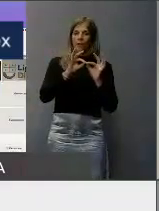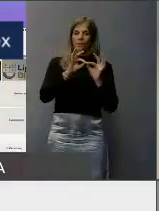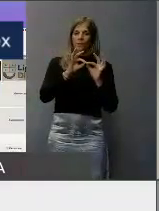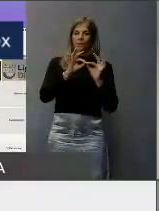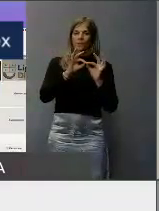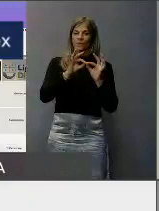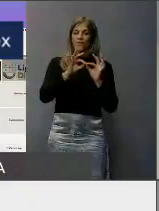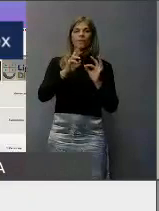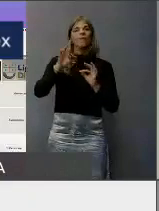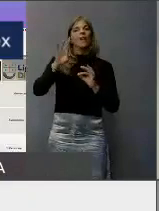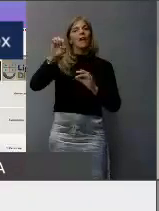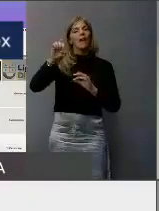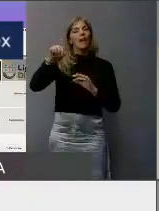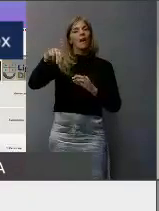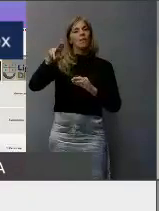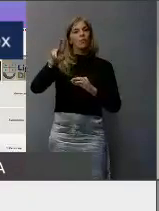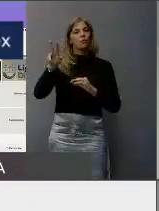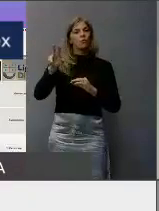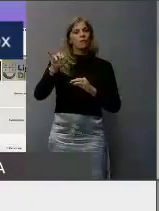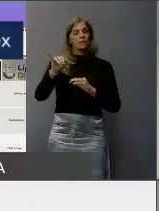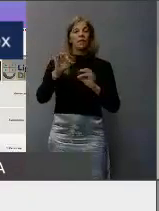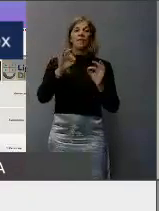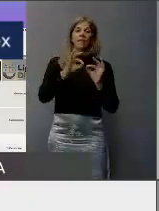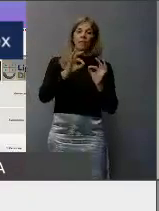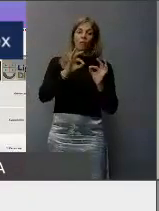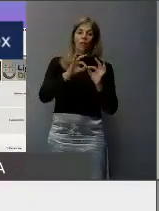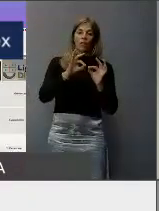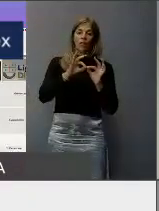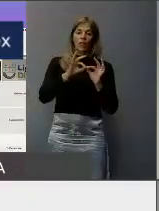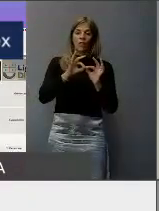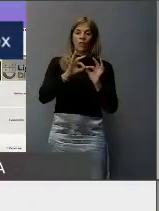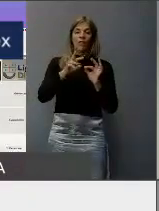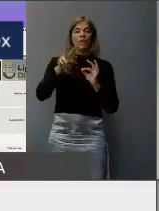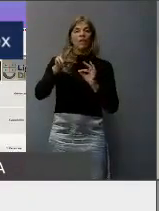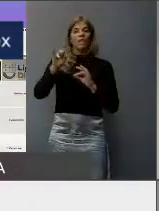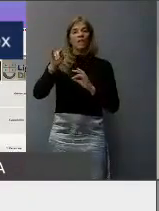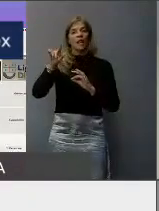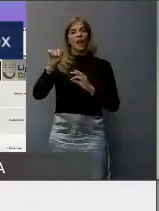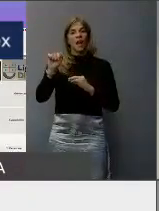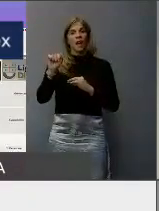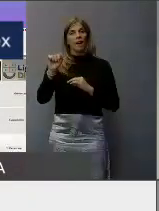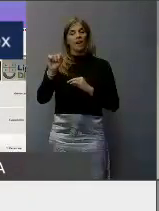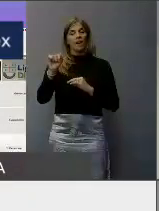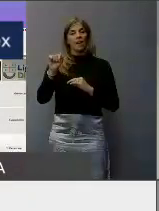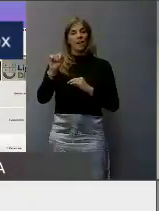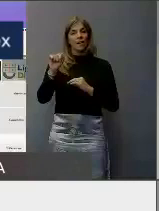consigliere remuzzi favorevole consigliere villa